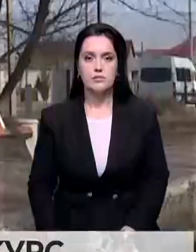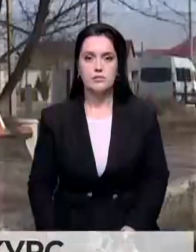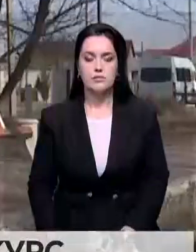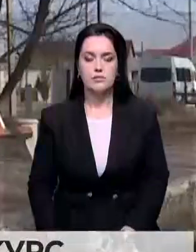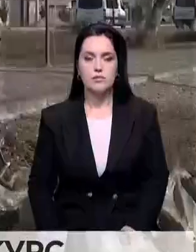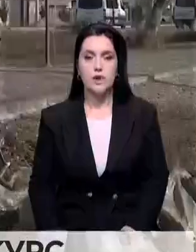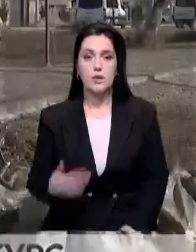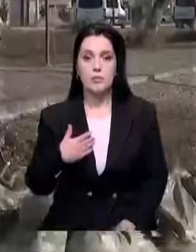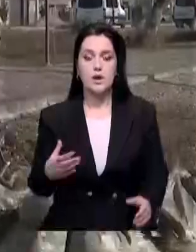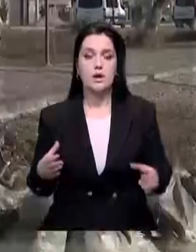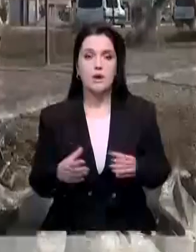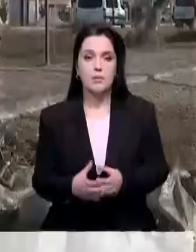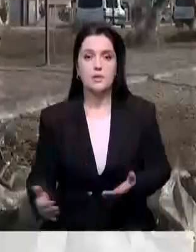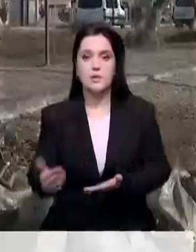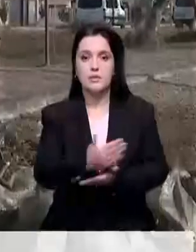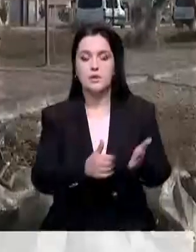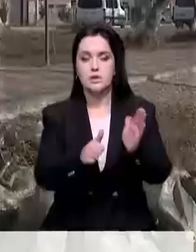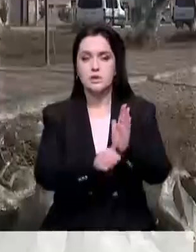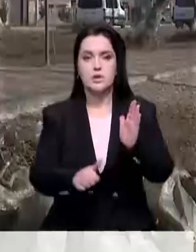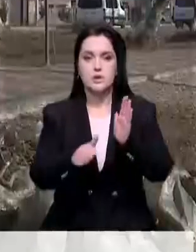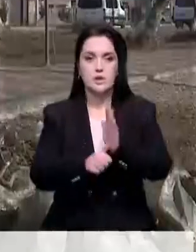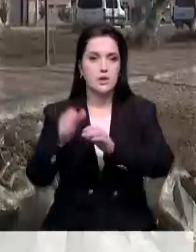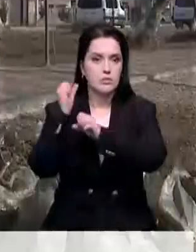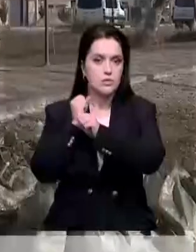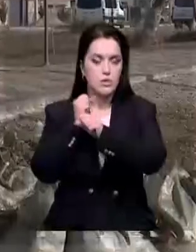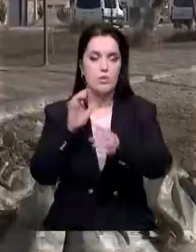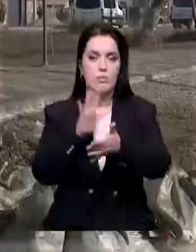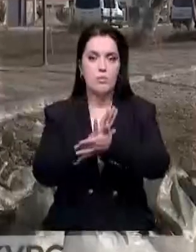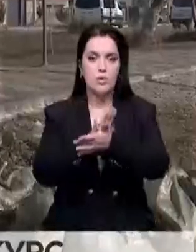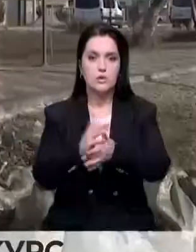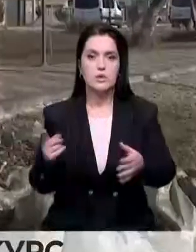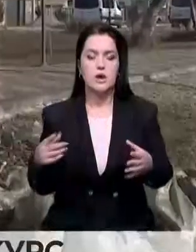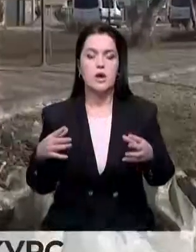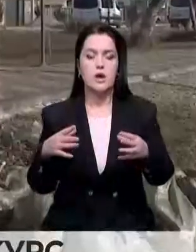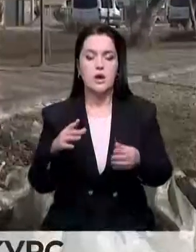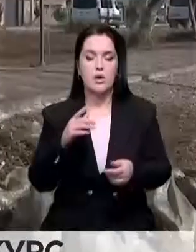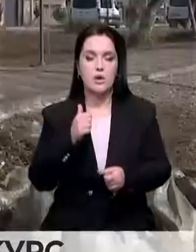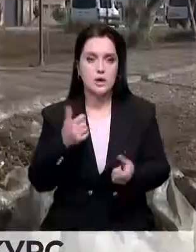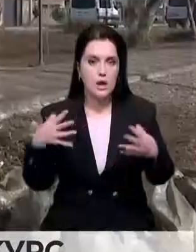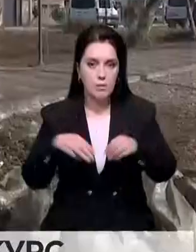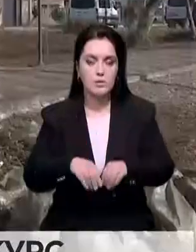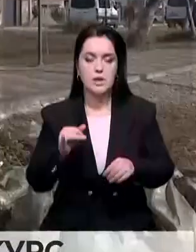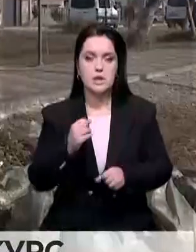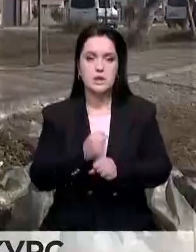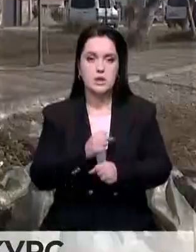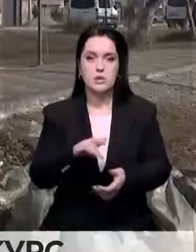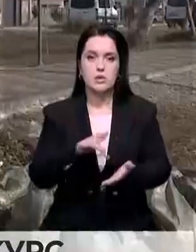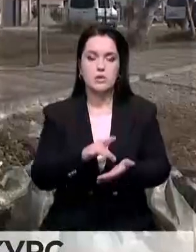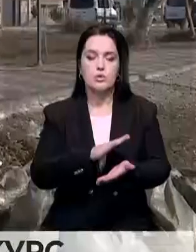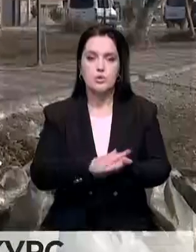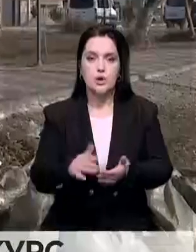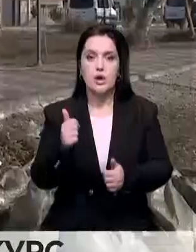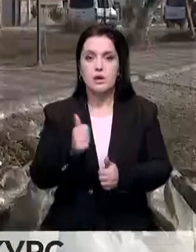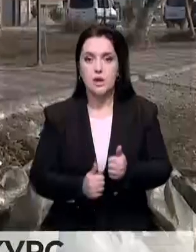Мы всей командой собрали 66 мешков мусора. Такие акции объединяют и делают наш город чище. Я считаю, что каждый житель должен внести